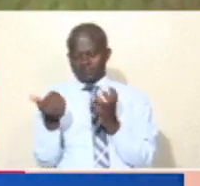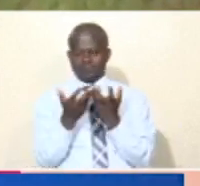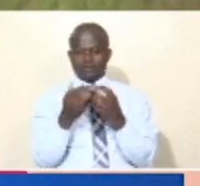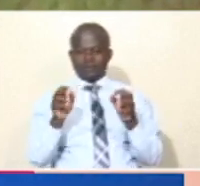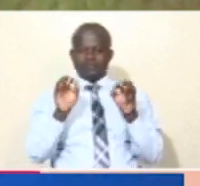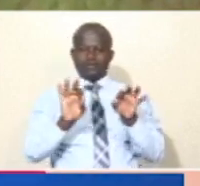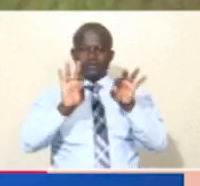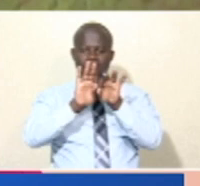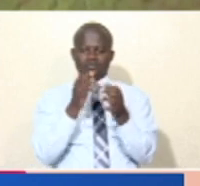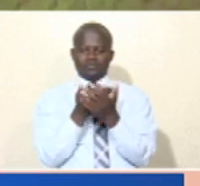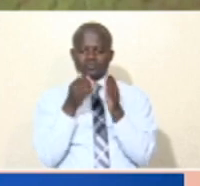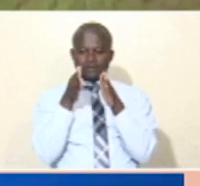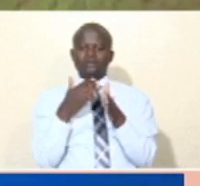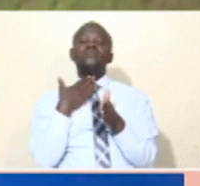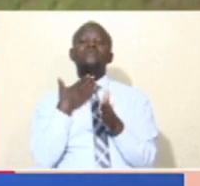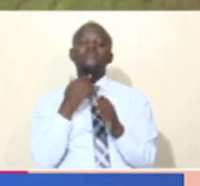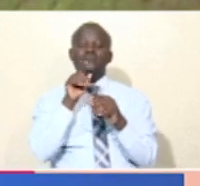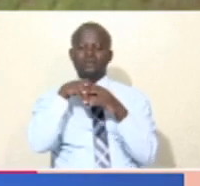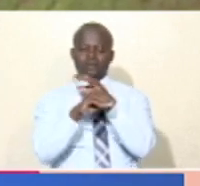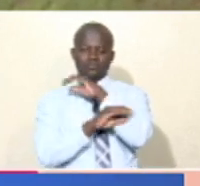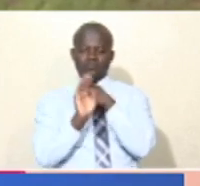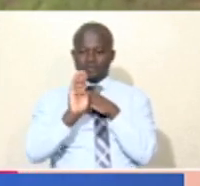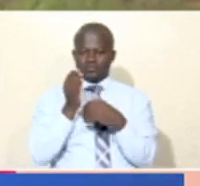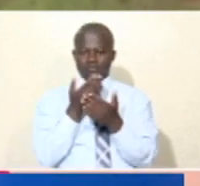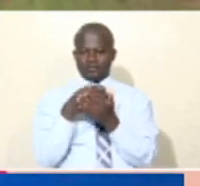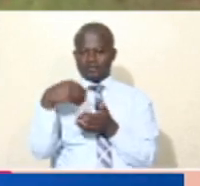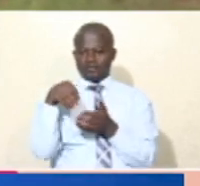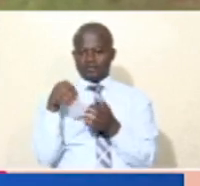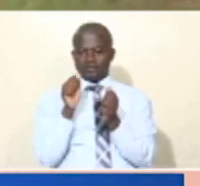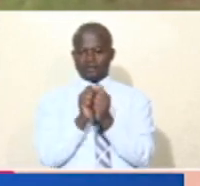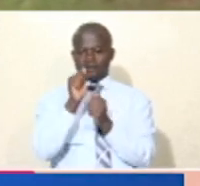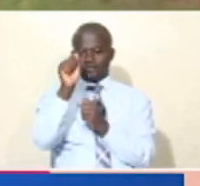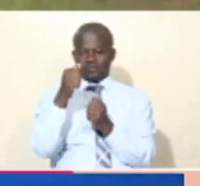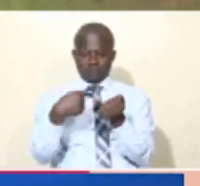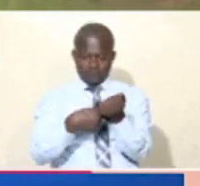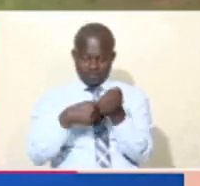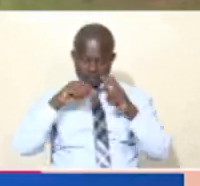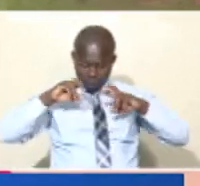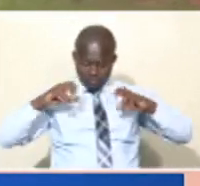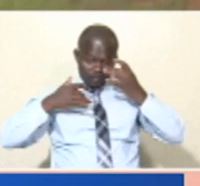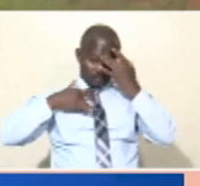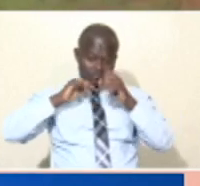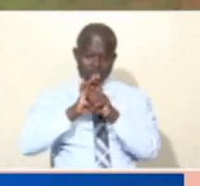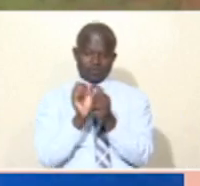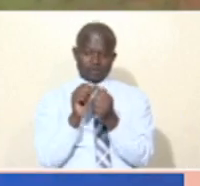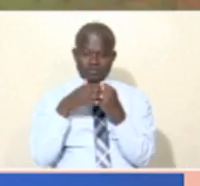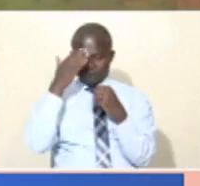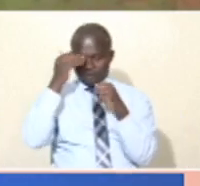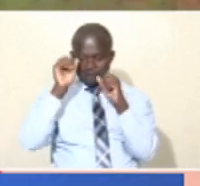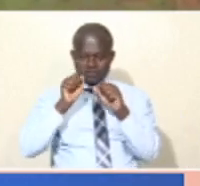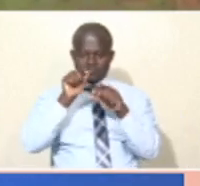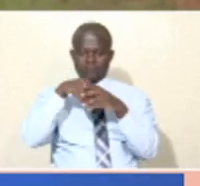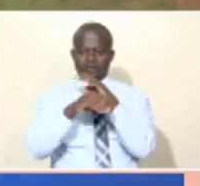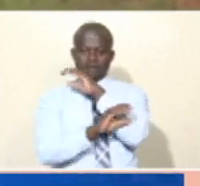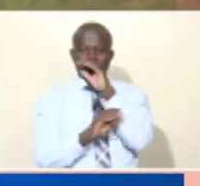n'igiciro basaba aho umuntu wifuza kujya mu gihugu cy'u Burundi asabwa amadolari 15 yo kupimisha COVID-19 kugira ngo abashe kujya muri